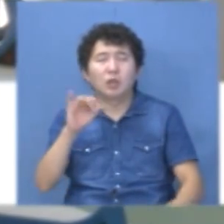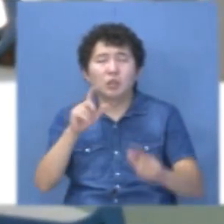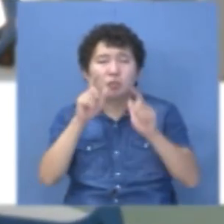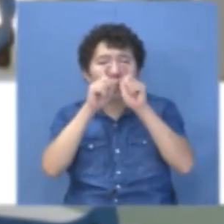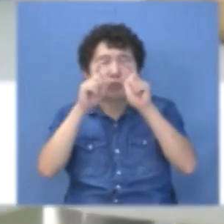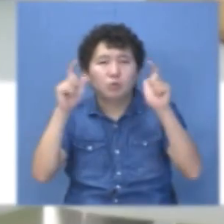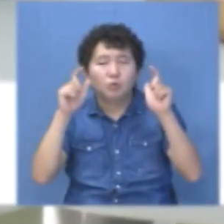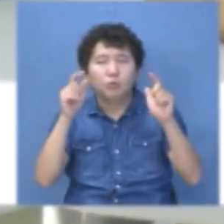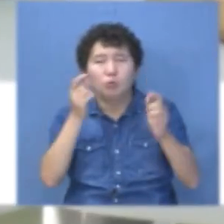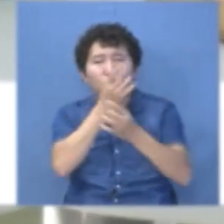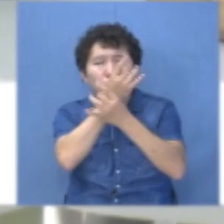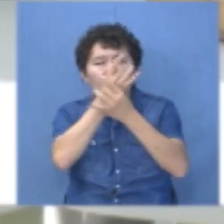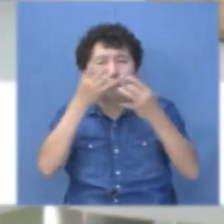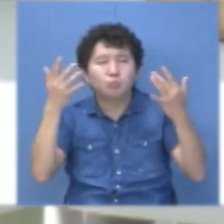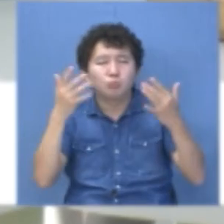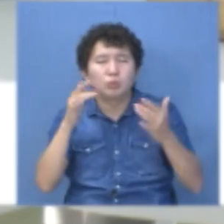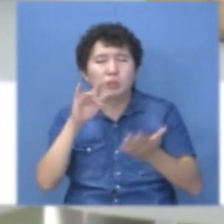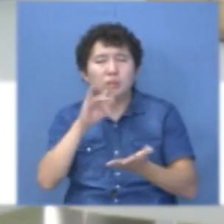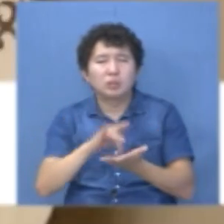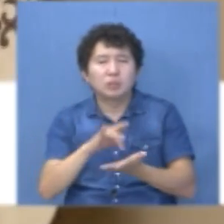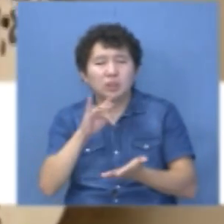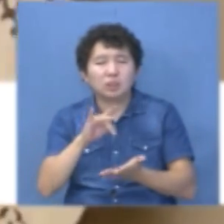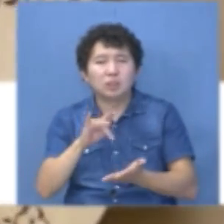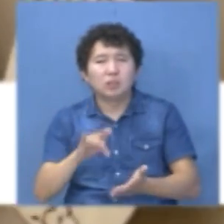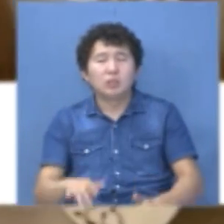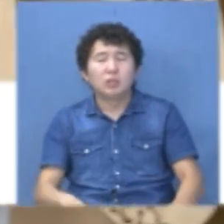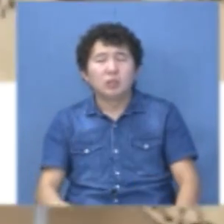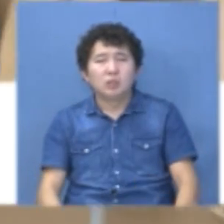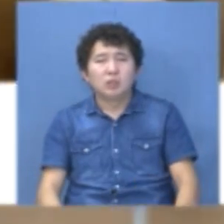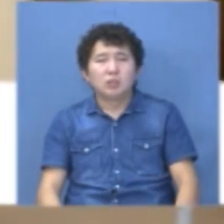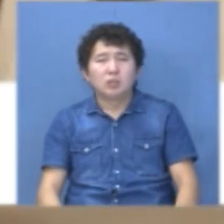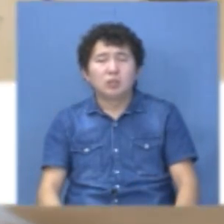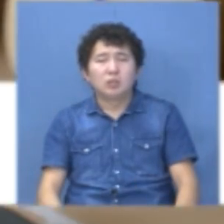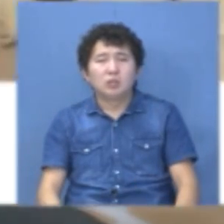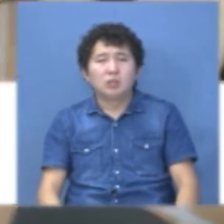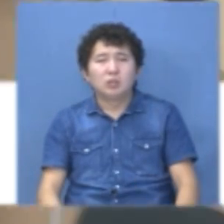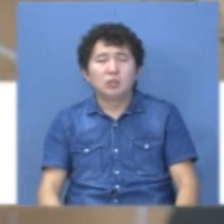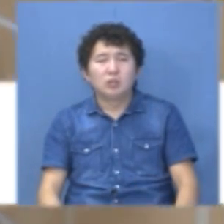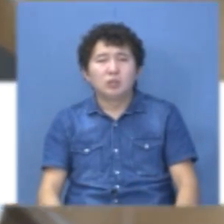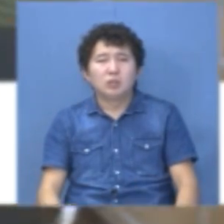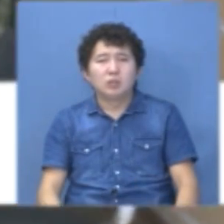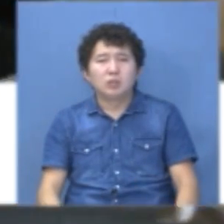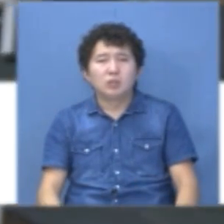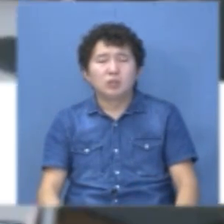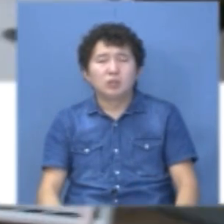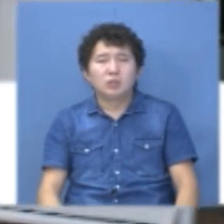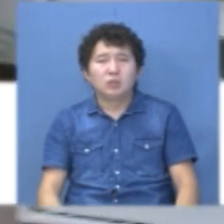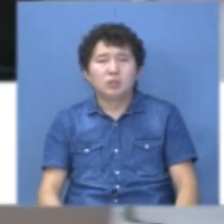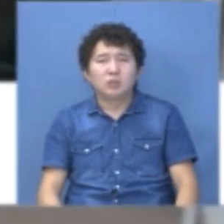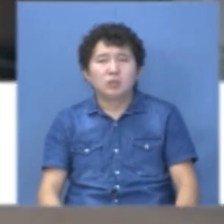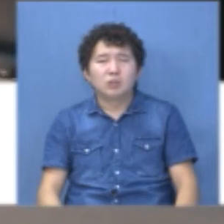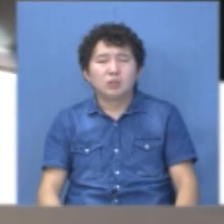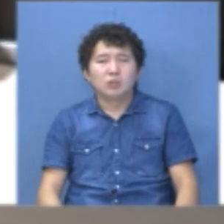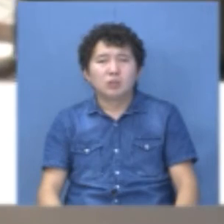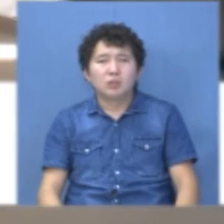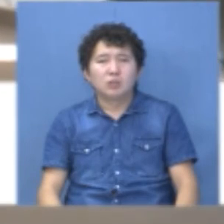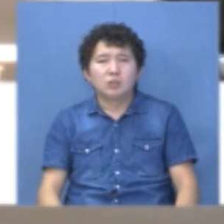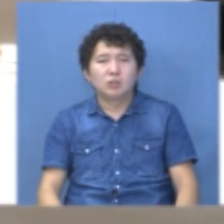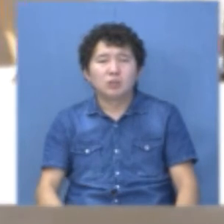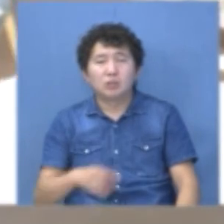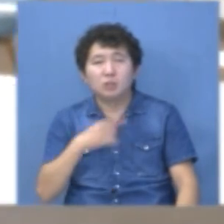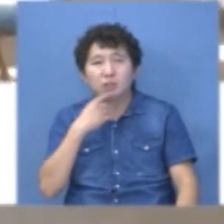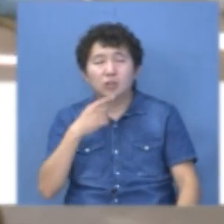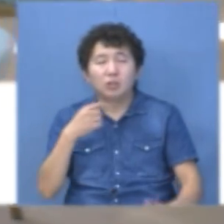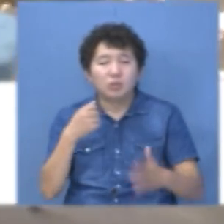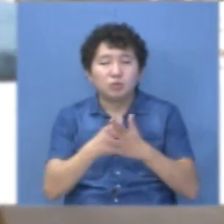қатар мәдени орталық. Оқушыларды қоғамдық өмірге белсене қатысуға баулитын орын ретінде дамуда. Кешенде 0-ден 6 сыныптарды